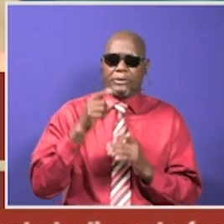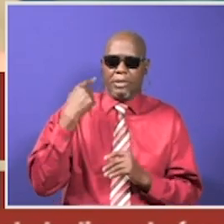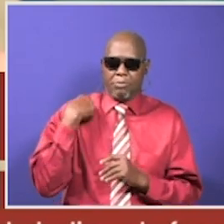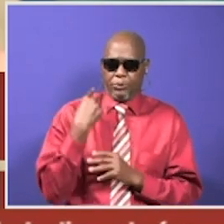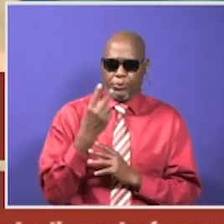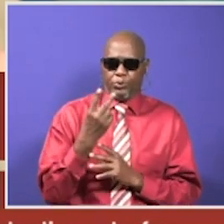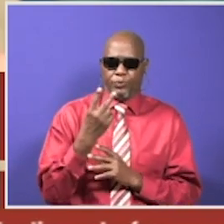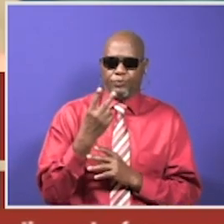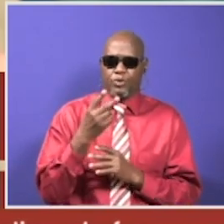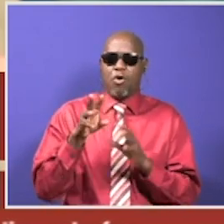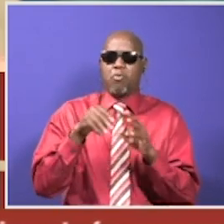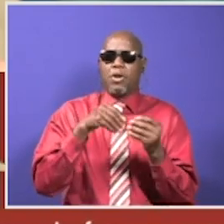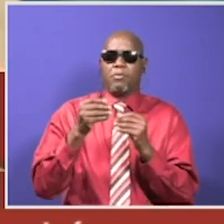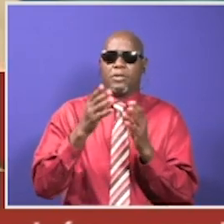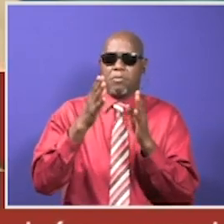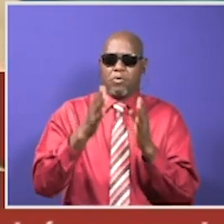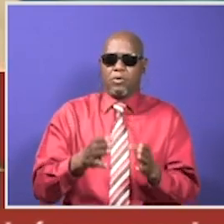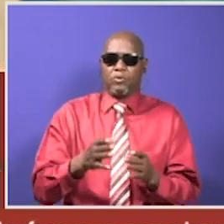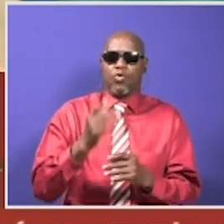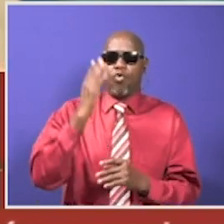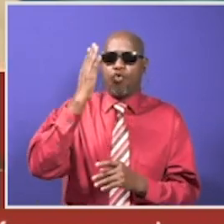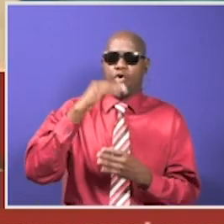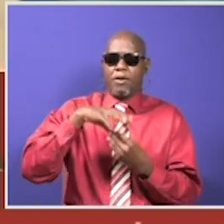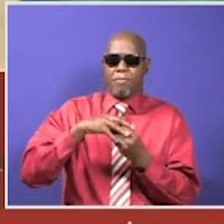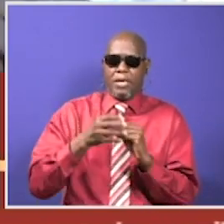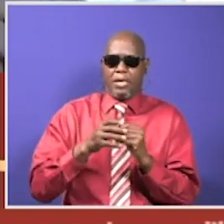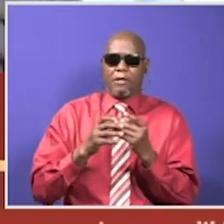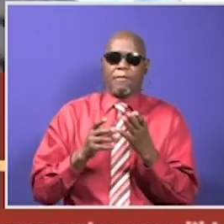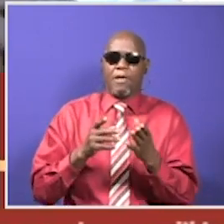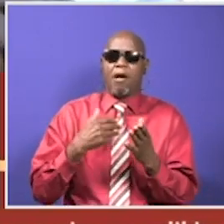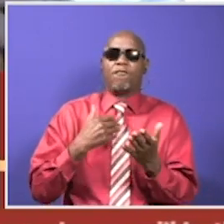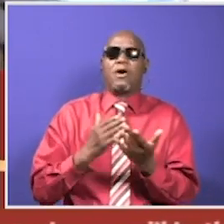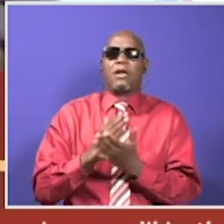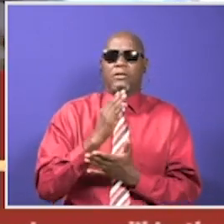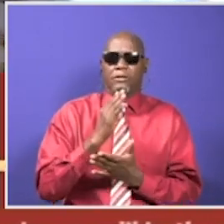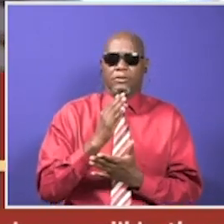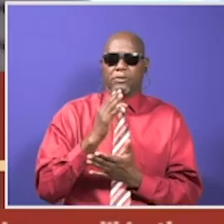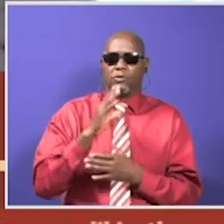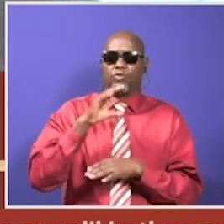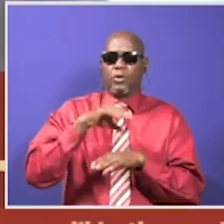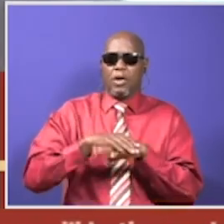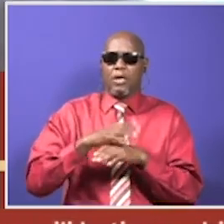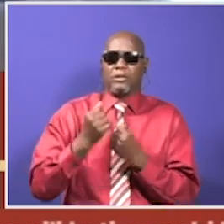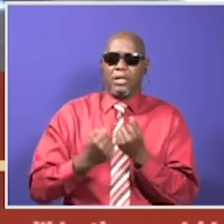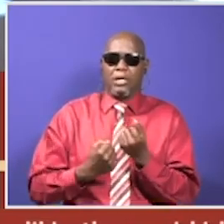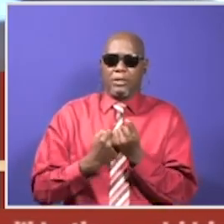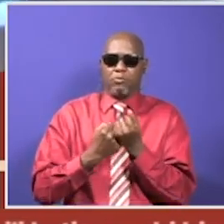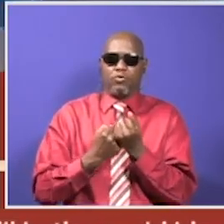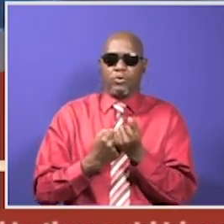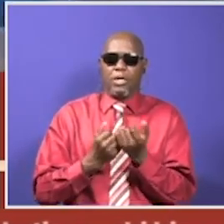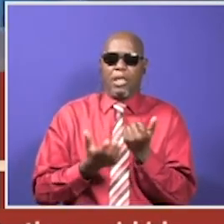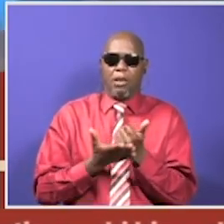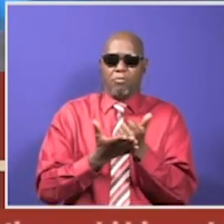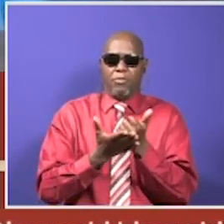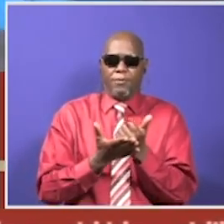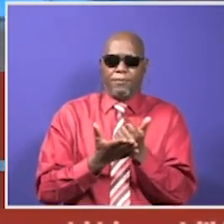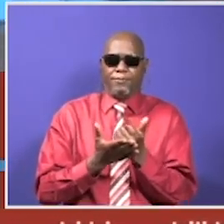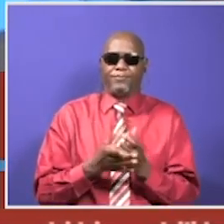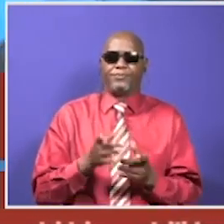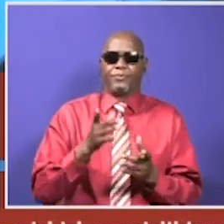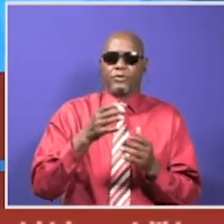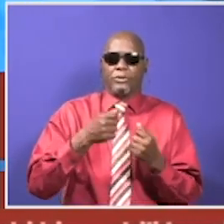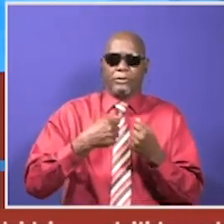pia ni kiumbe cha Mwenyezi Mungu na kina haki kupata msaada. Ili kukabiliana na